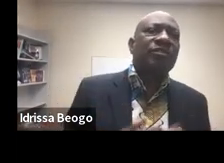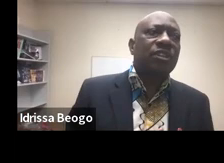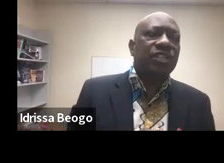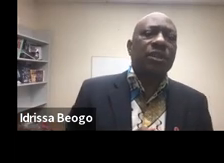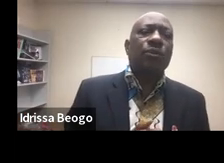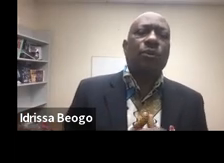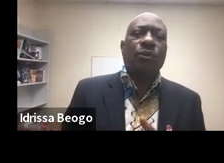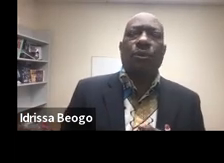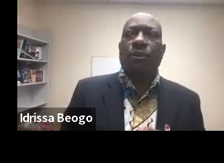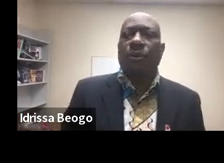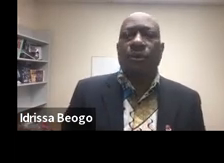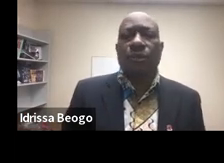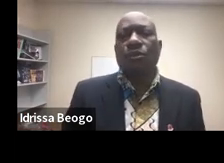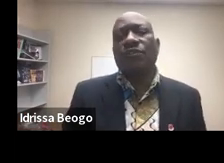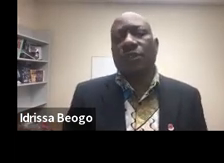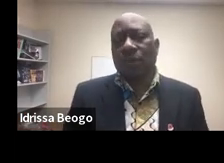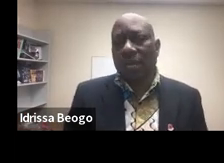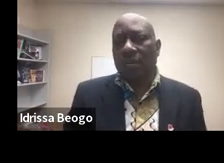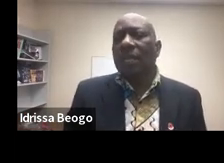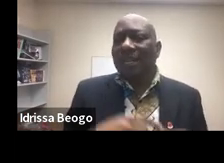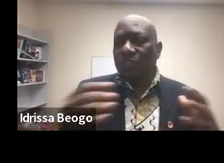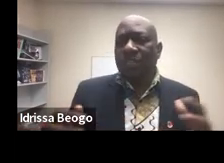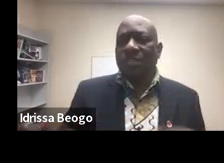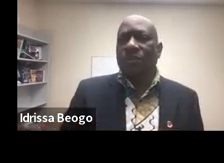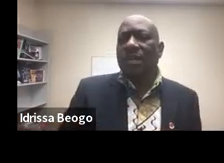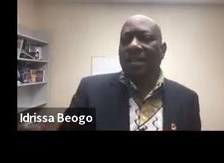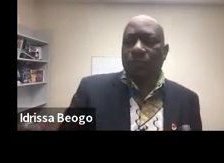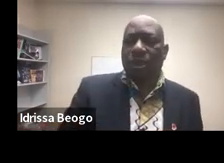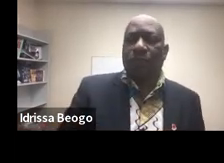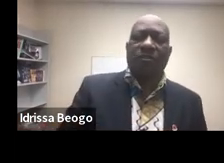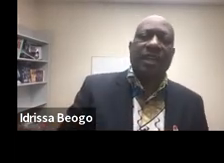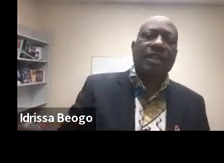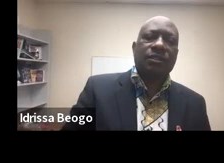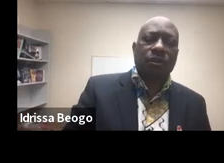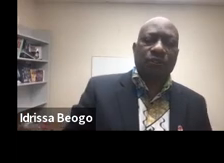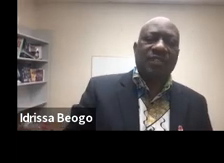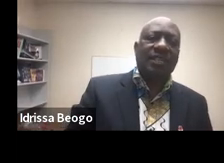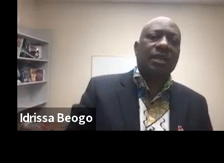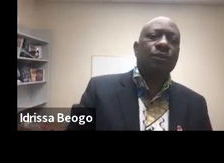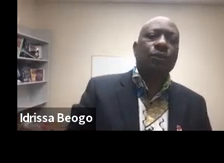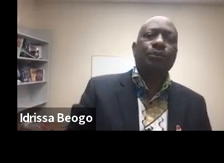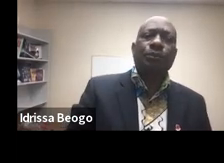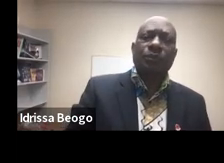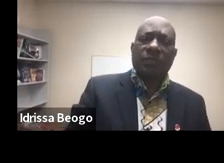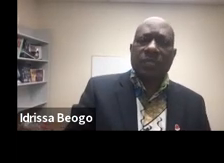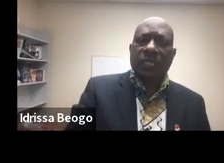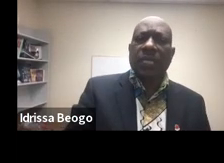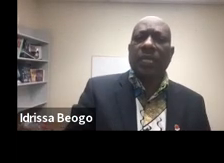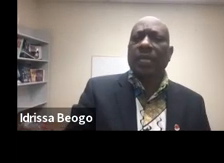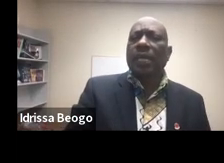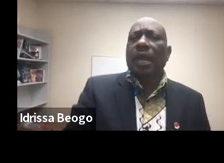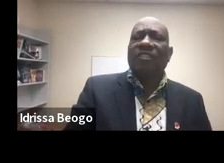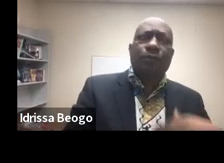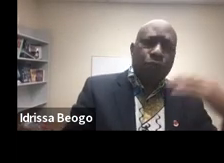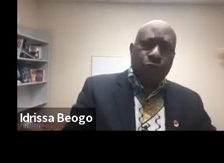de privilégier disons le virtuel. L'étude s'est déroulée dans les 3 provinces, comme je le disais tantôt,